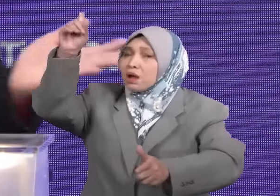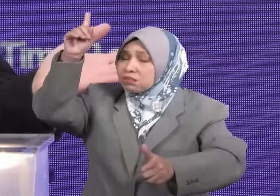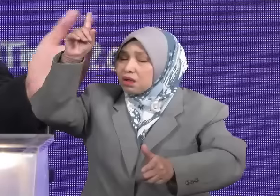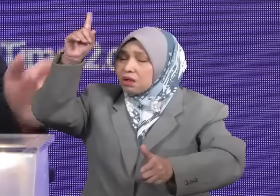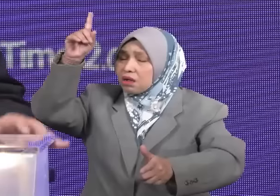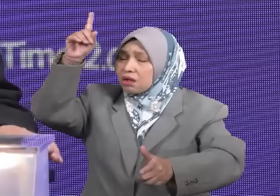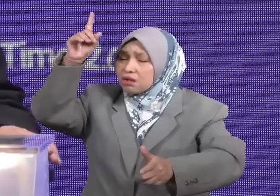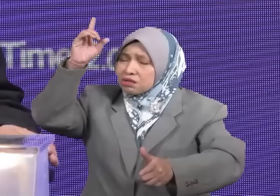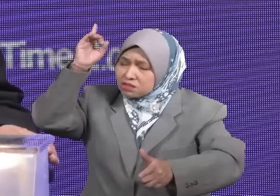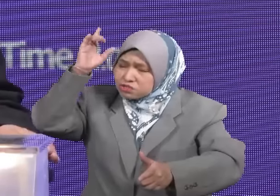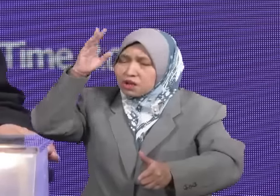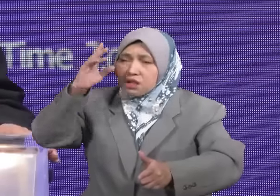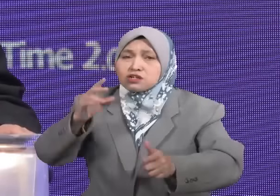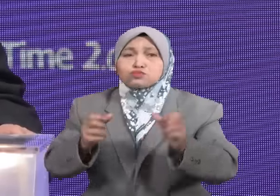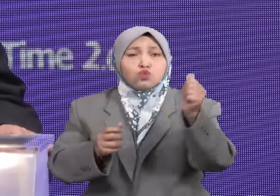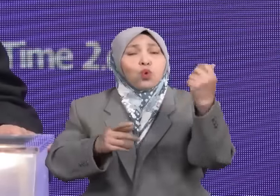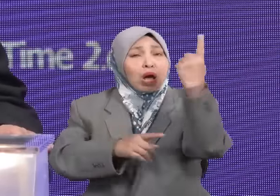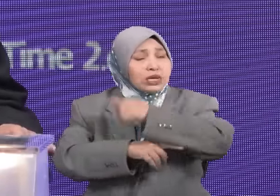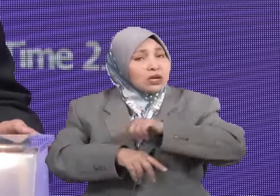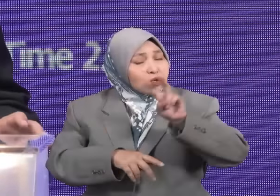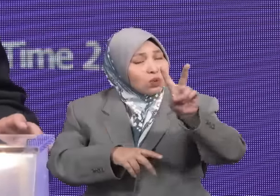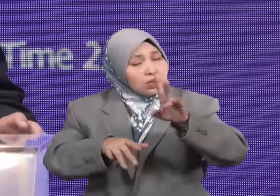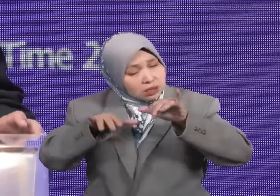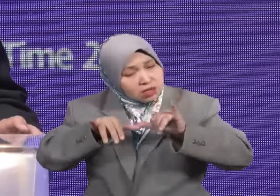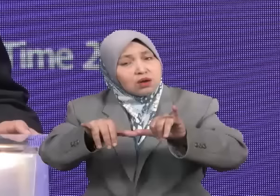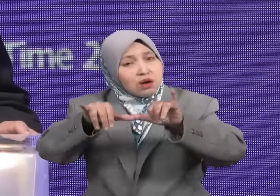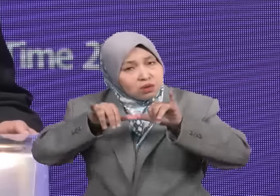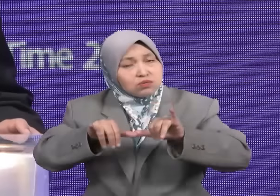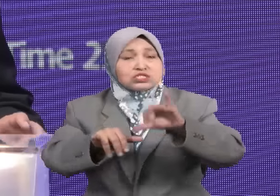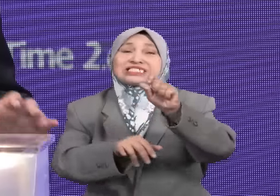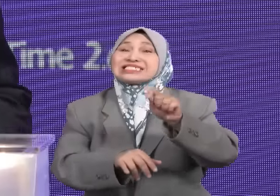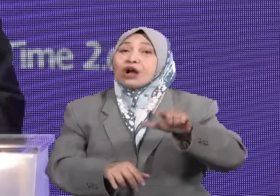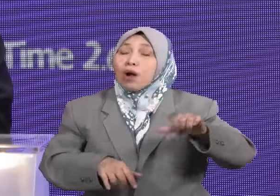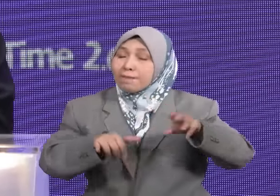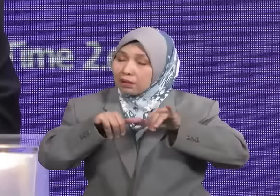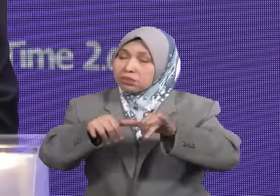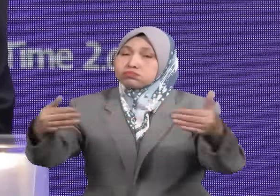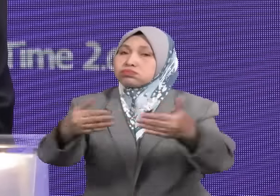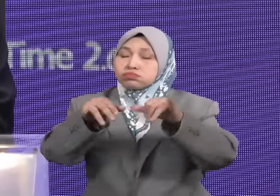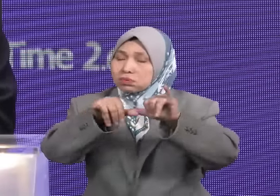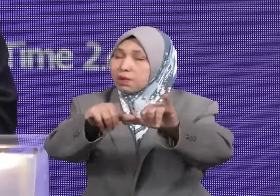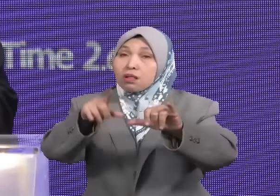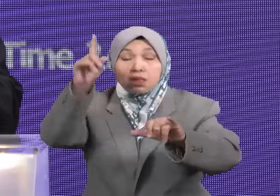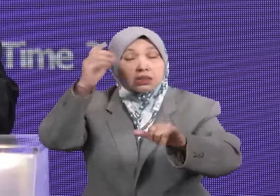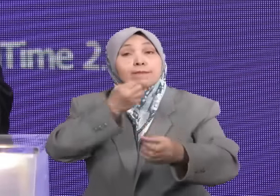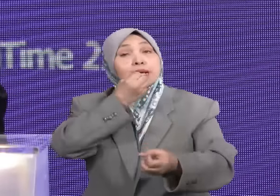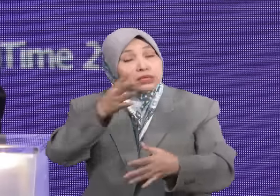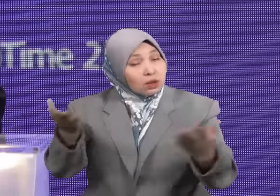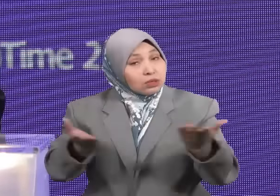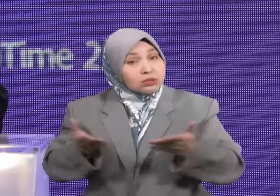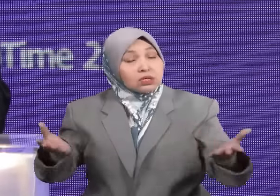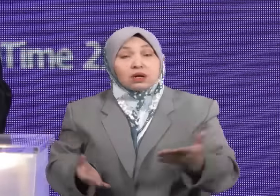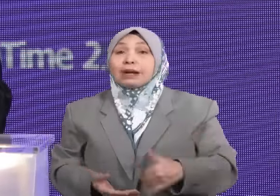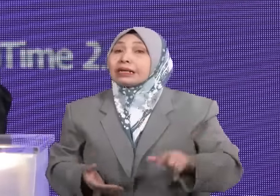Insya-Allah 10 hari yang kedua ni, Ustaz, dia akan terus istiqamah. Pasal apa? Kerana Allah bercakap tadi di sini dalam hal sal